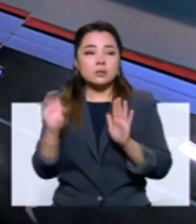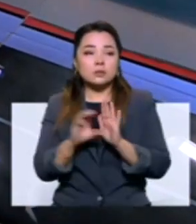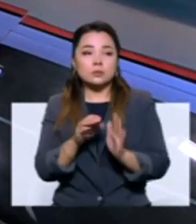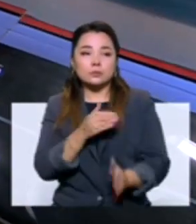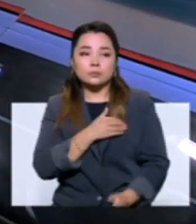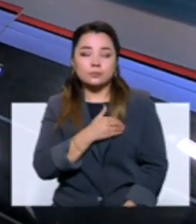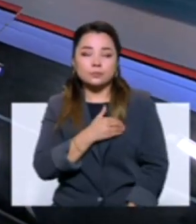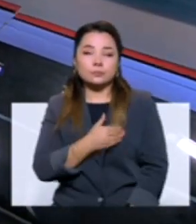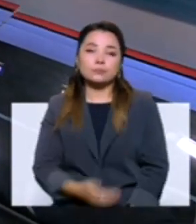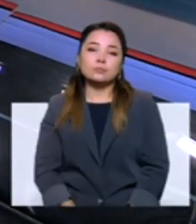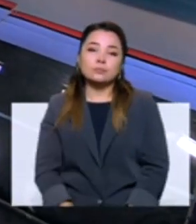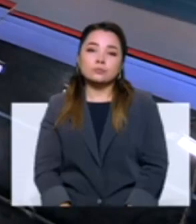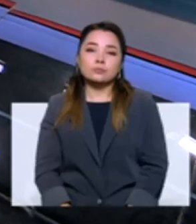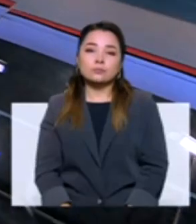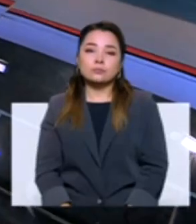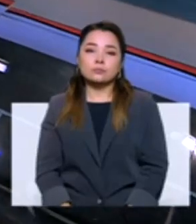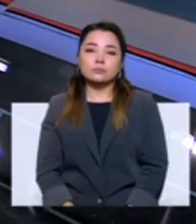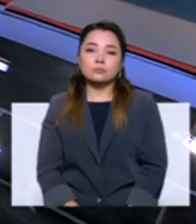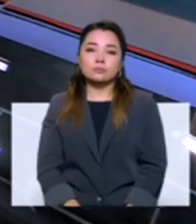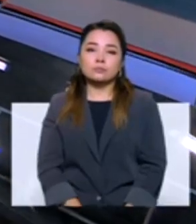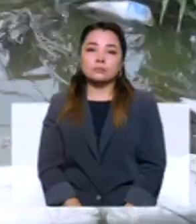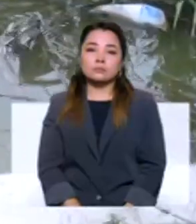екен.